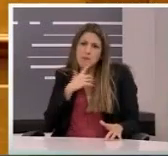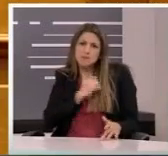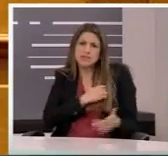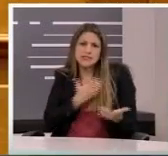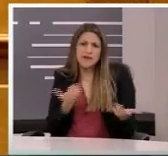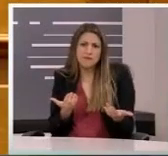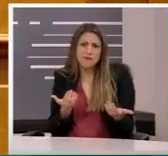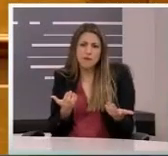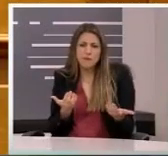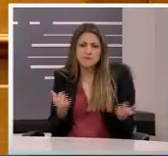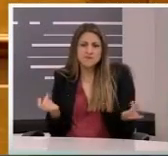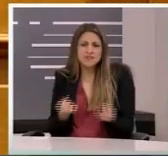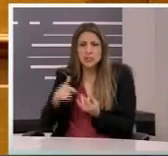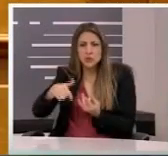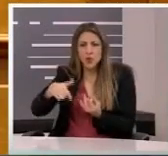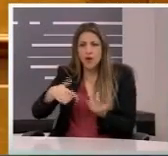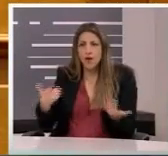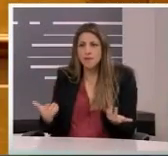ότι αν κάνουμε